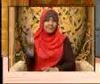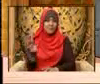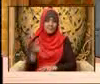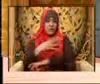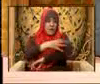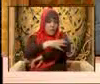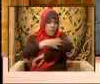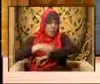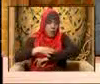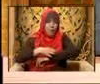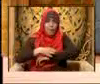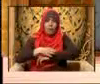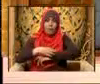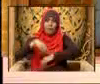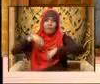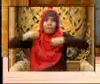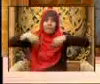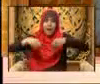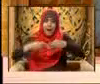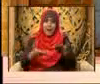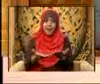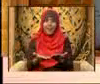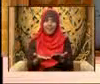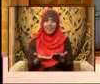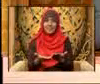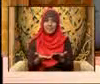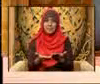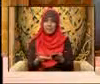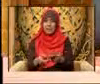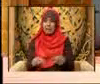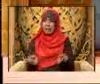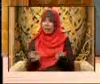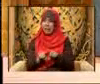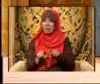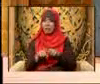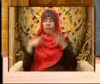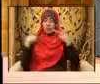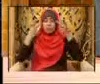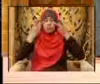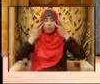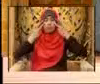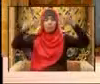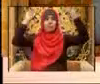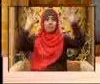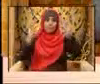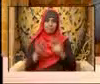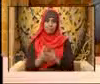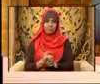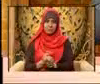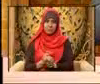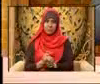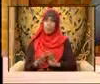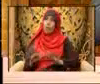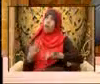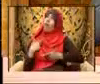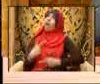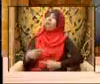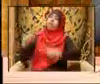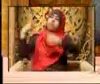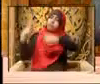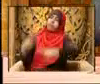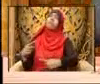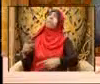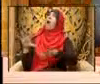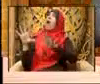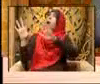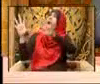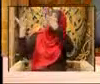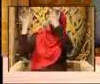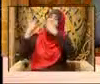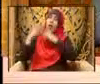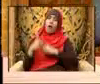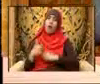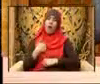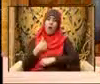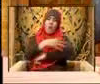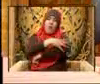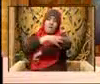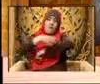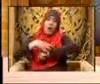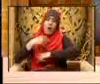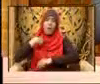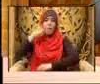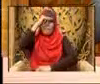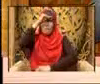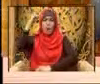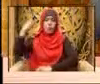هذا الفقر؟ فربما خرج الإنسان عن طوره، وربما اعترض الإنسان هذا